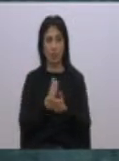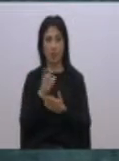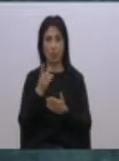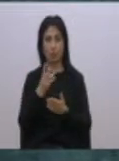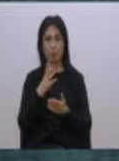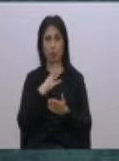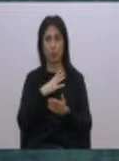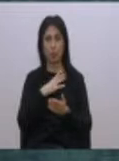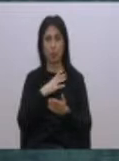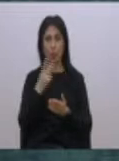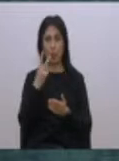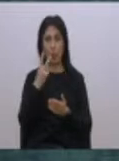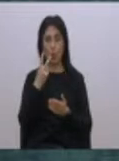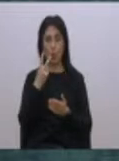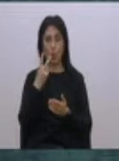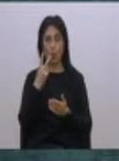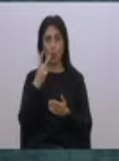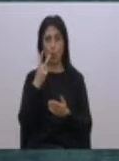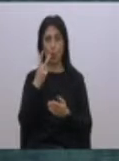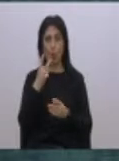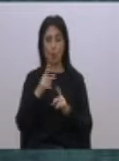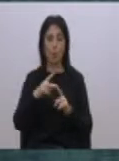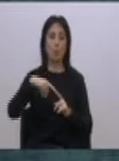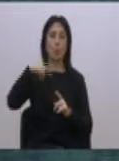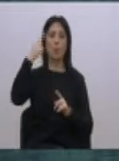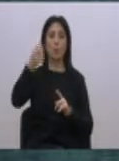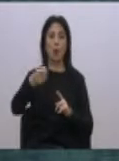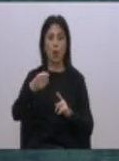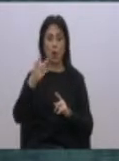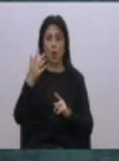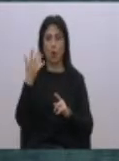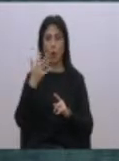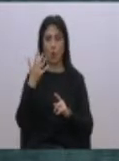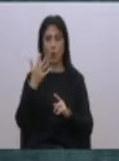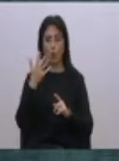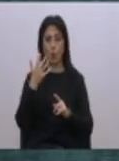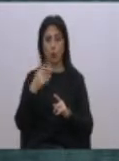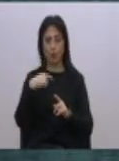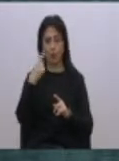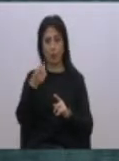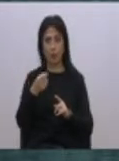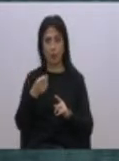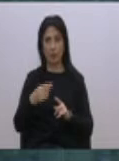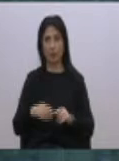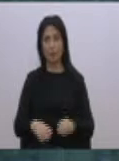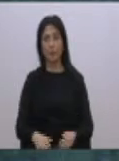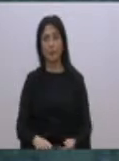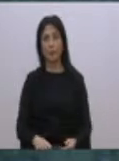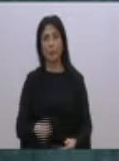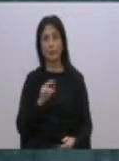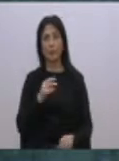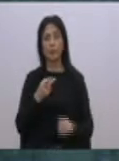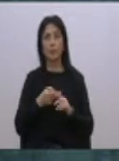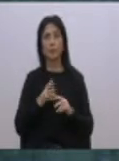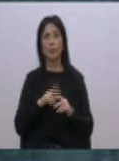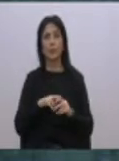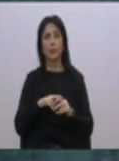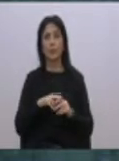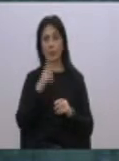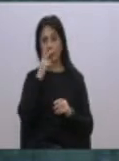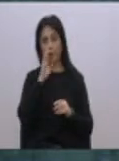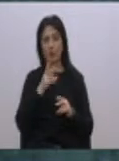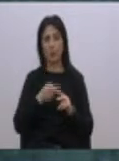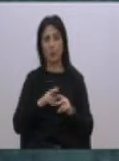cos, ori hutșabat, meme, ori hutșabat, eu prosoit, ori hutșabat ticket. Da, amitom, nu cred